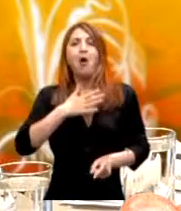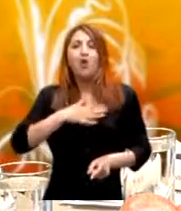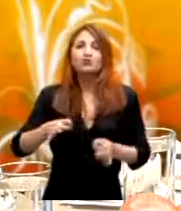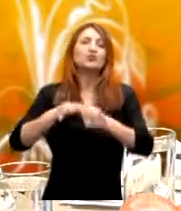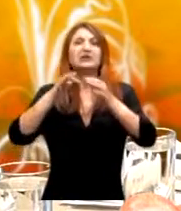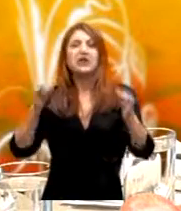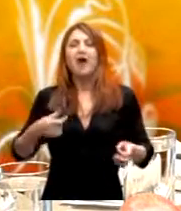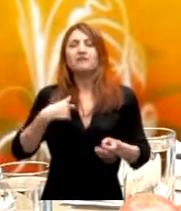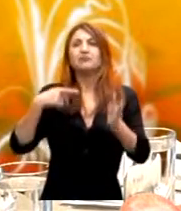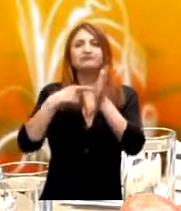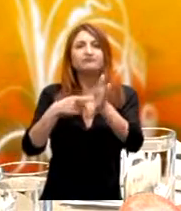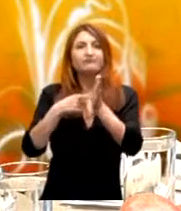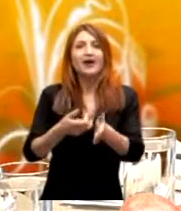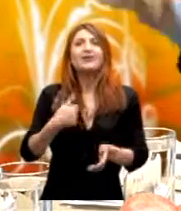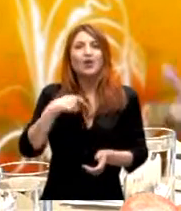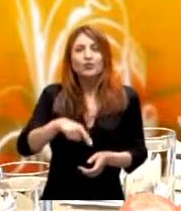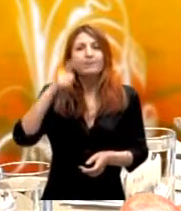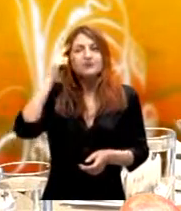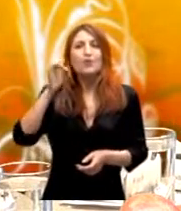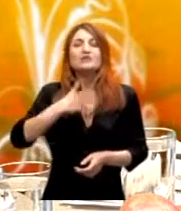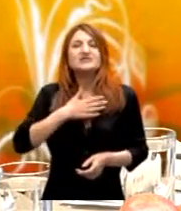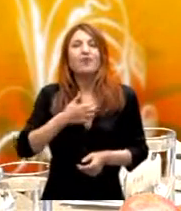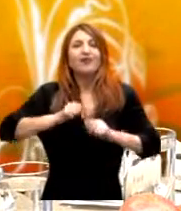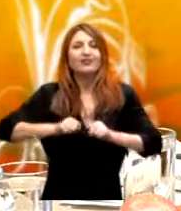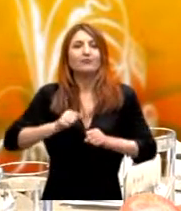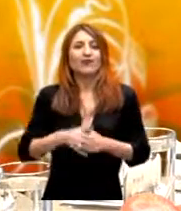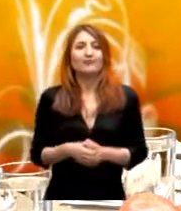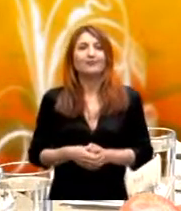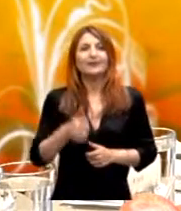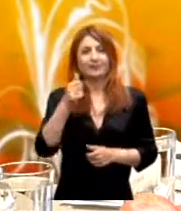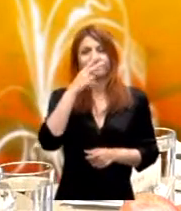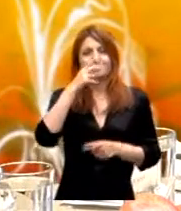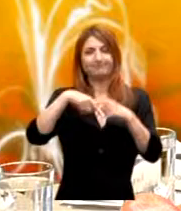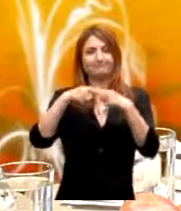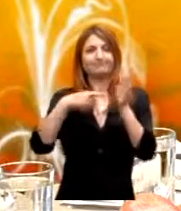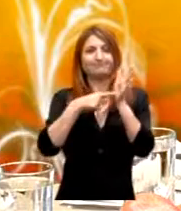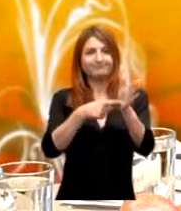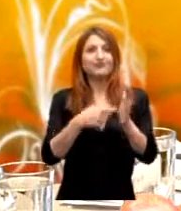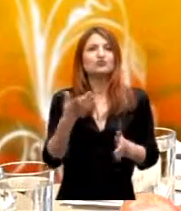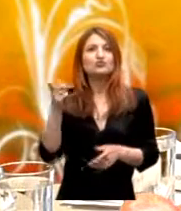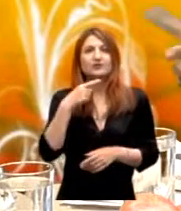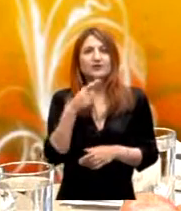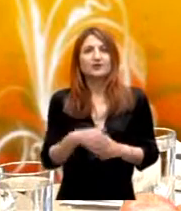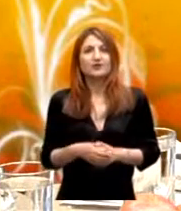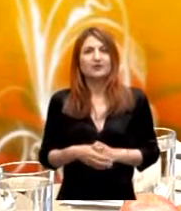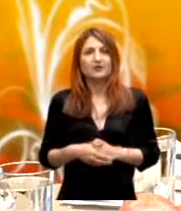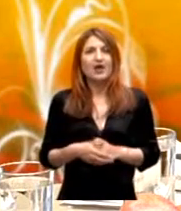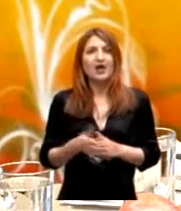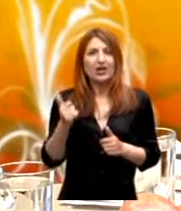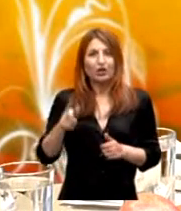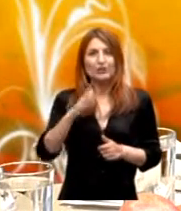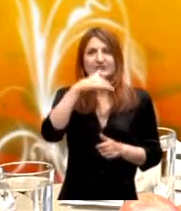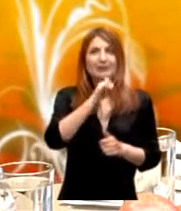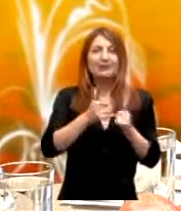dalje mislim o svojoj debljini ili uzimanju hrane. Ajde da vidimo malo, da vidimo šta su rekli, ako je to Sljeme, ako nije nešto